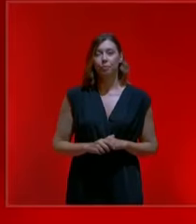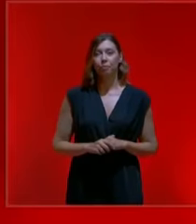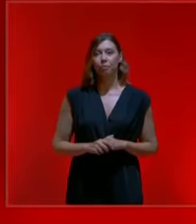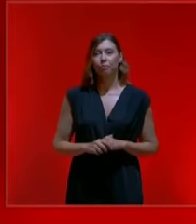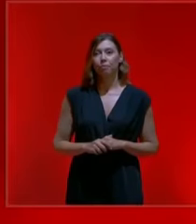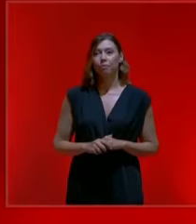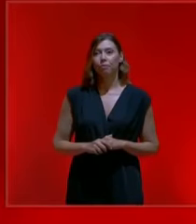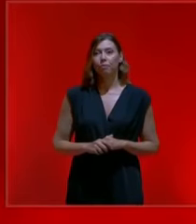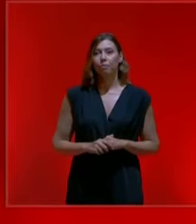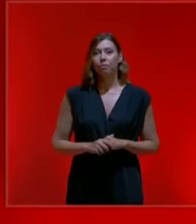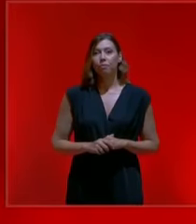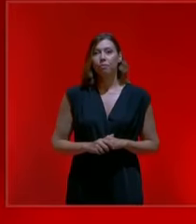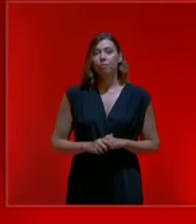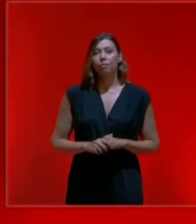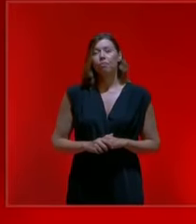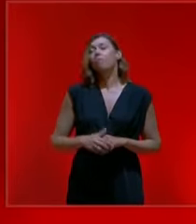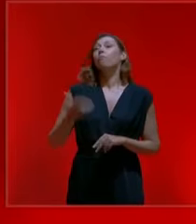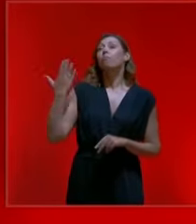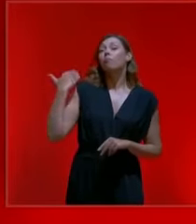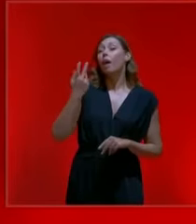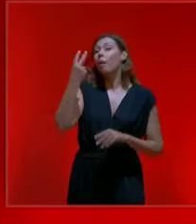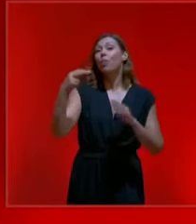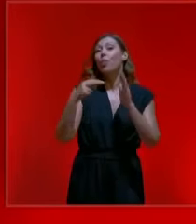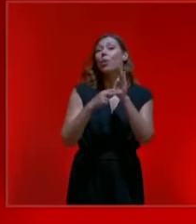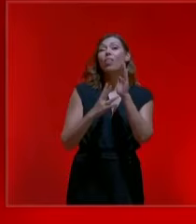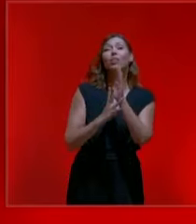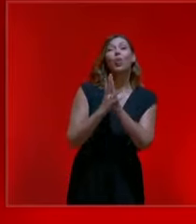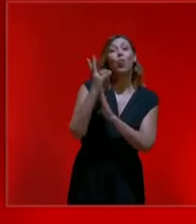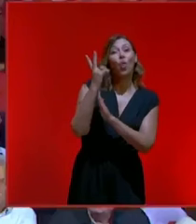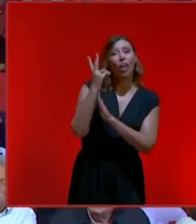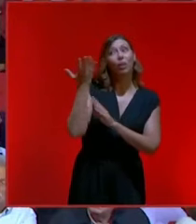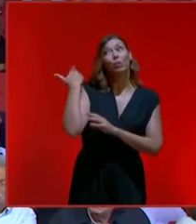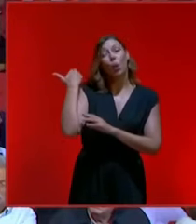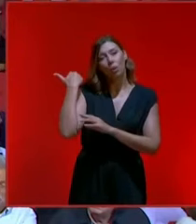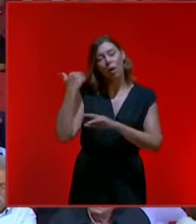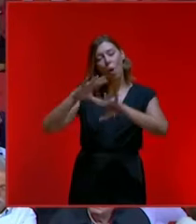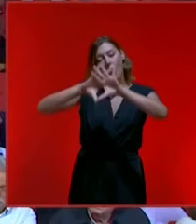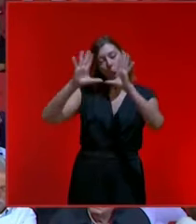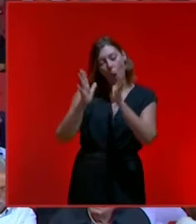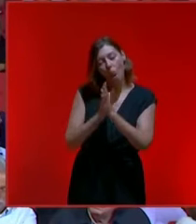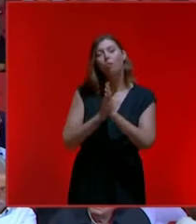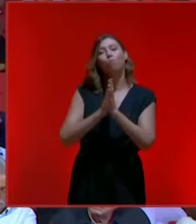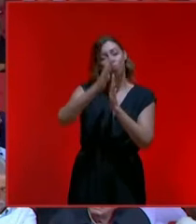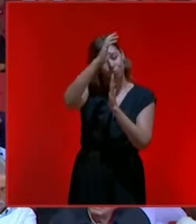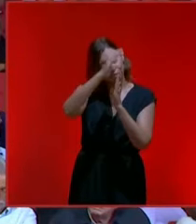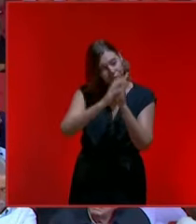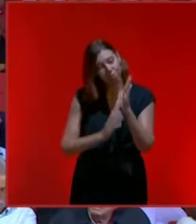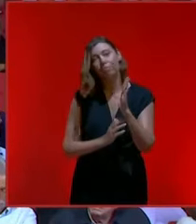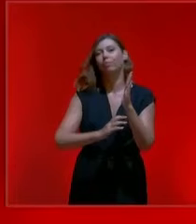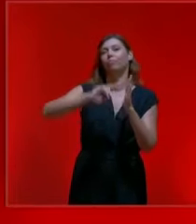Αυτή τη συνάντηση, την οποία πετύχαμε από το 2012, την αποτυπώσαμε στη διακήρυξή μας, όπως είπα, το